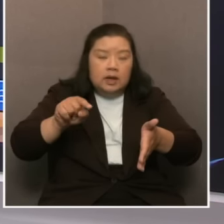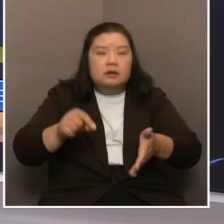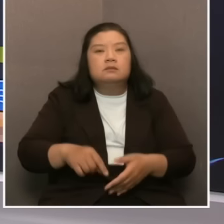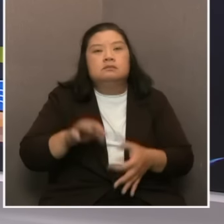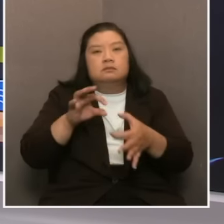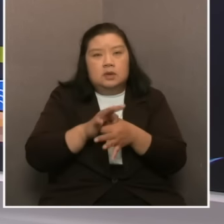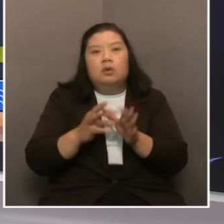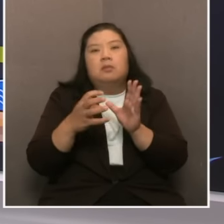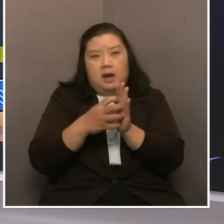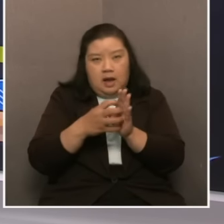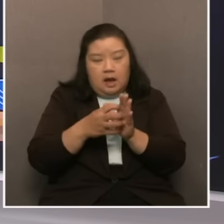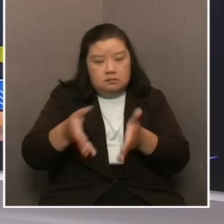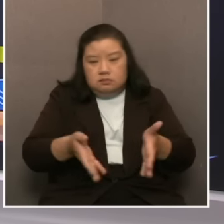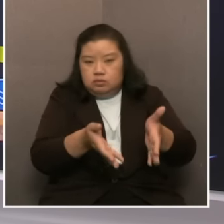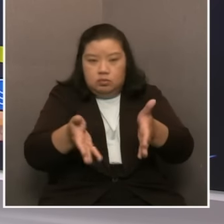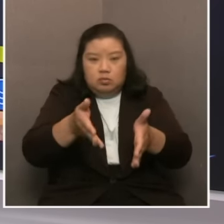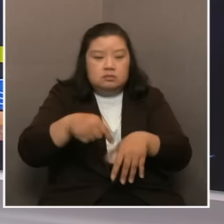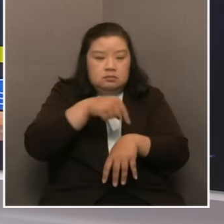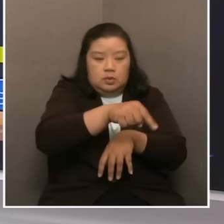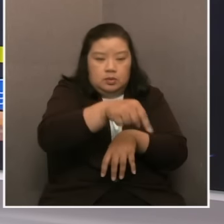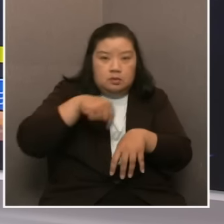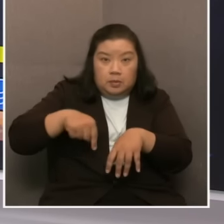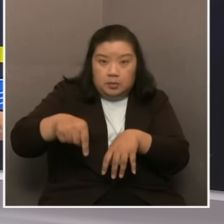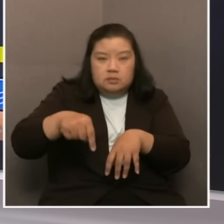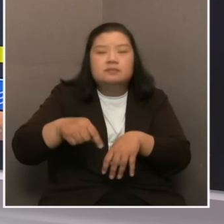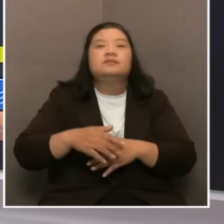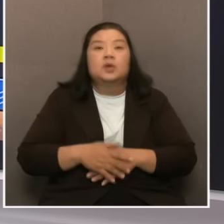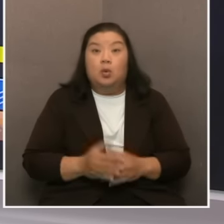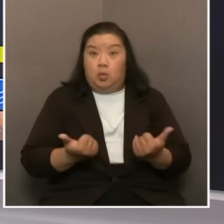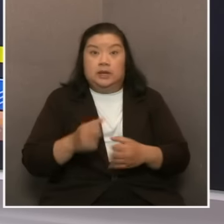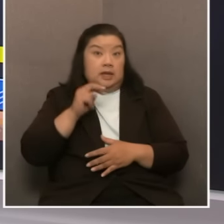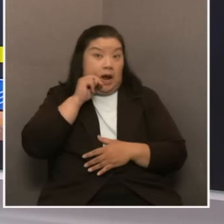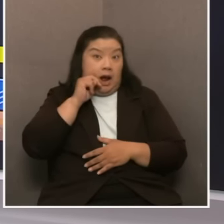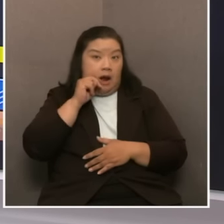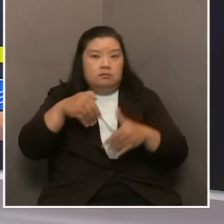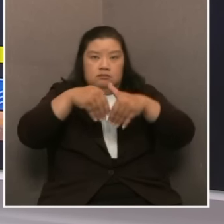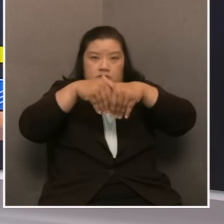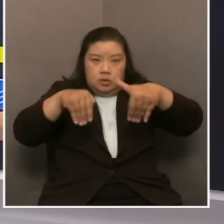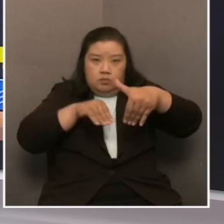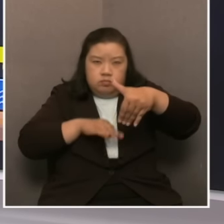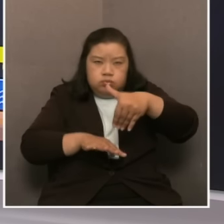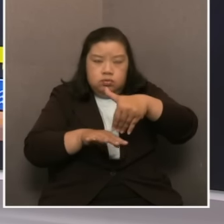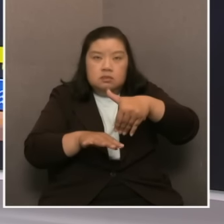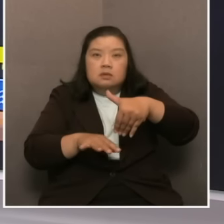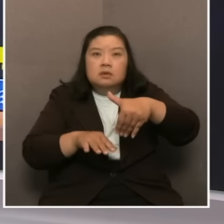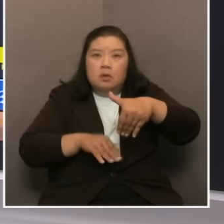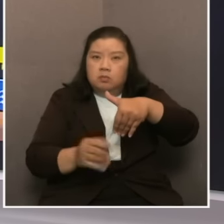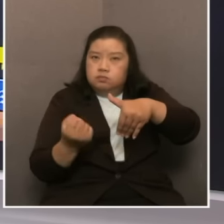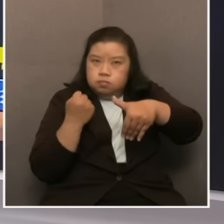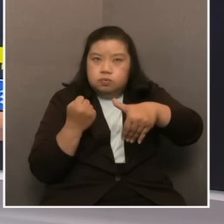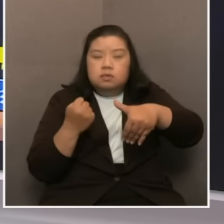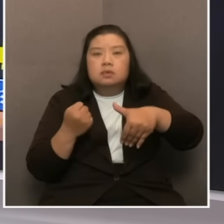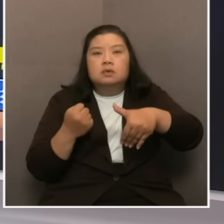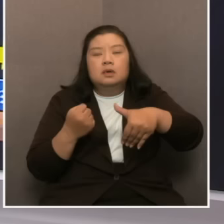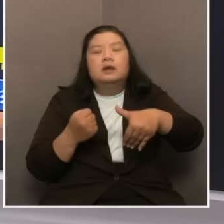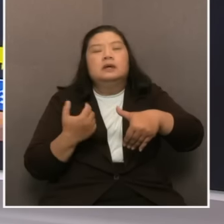ลมวนนี้การขยับ ปรับเพิ่มขึ้นของการระบายนำของเครอนเจาพระยาค่ะก็ยังคง mówยับแบบขั้น